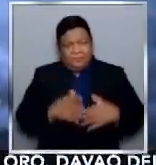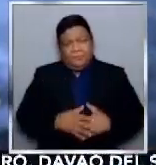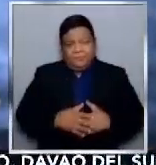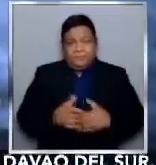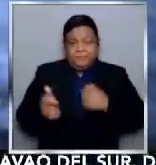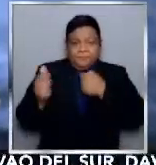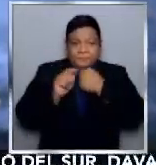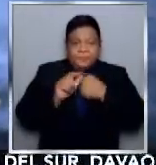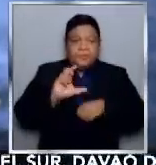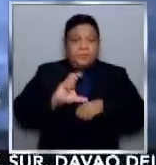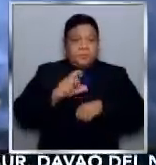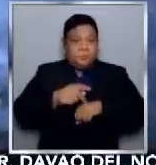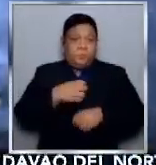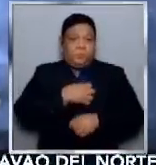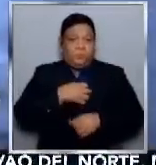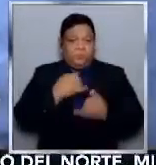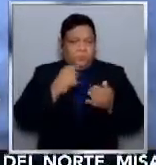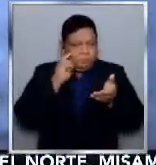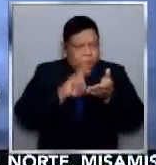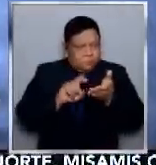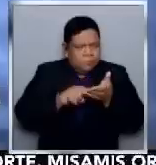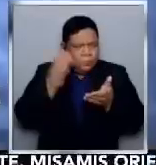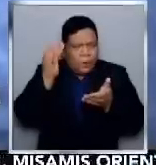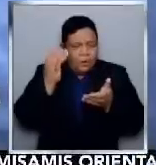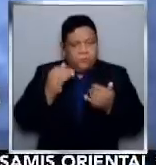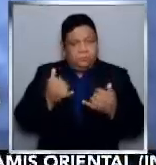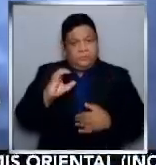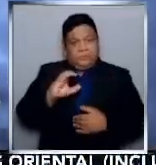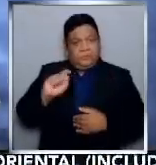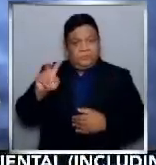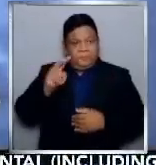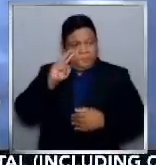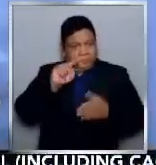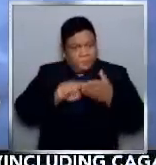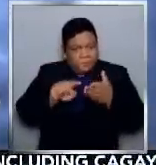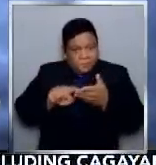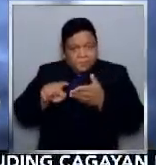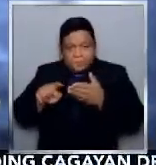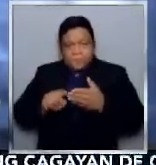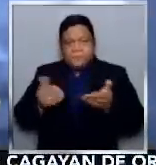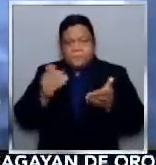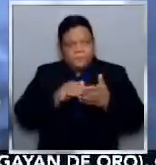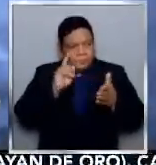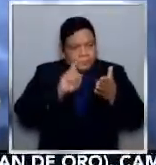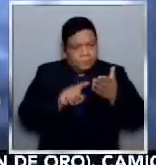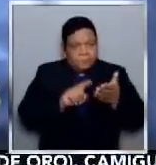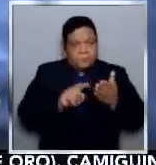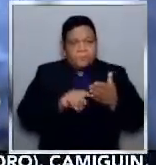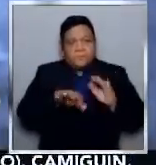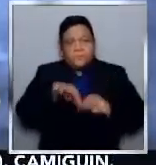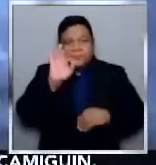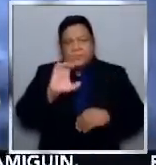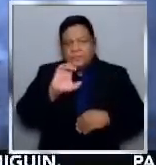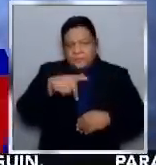Police kung ano ang motibo sa krimen. Sinisilip ang mga kuha ng CCTV at isa sa ilalim sa forensic examination ang narecover na cellphone at basyon